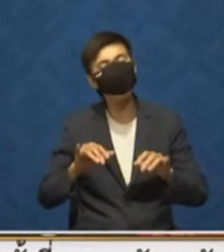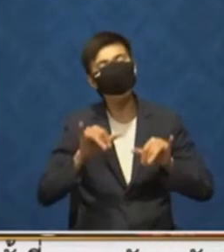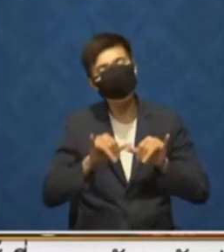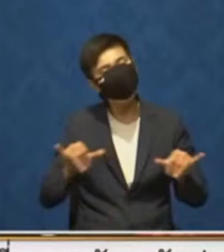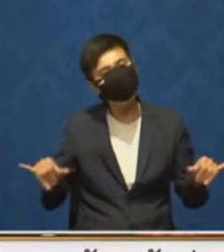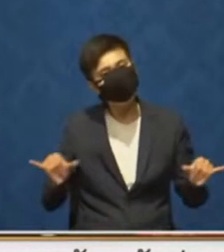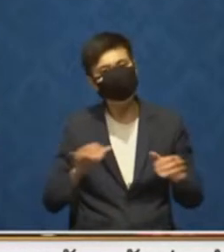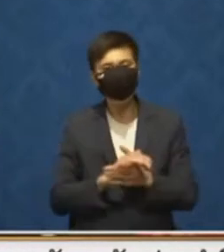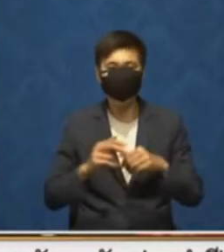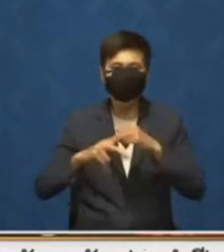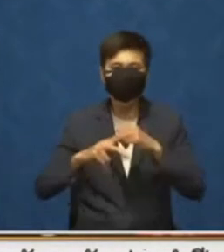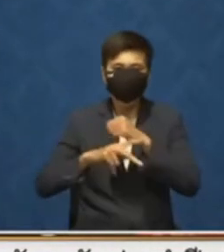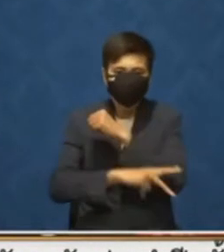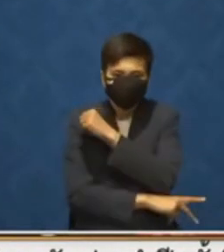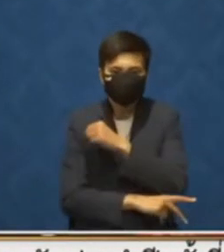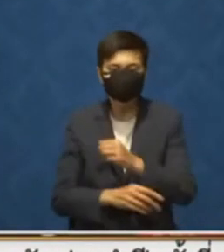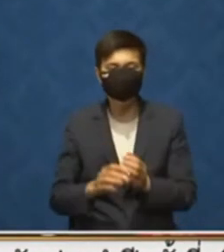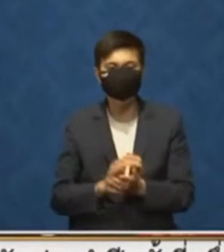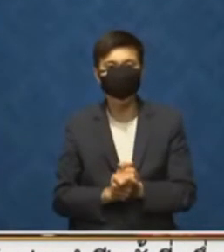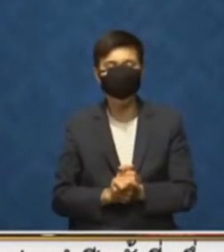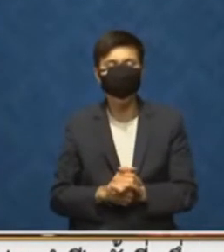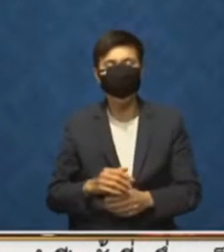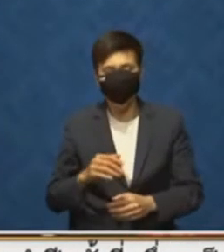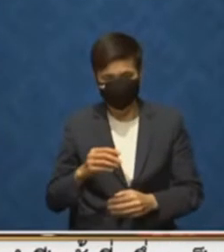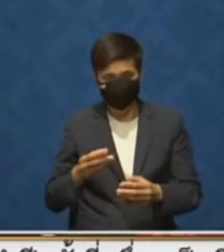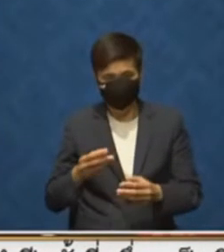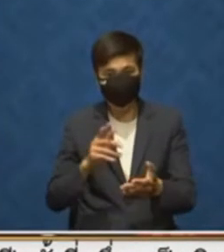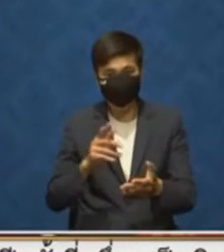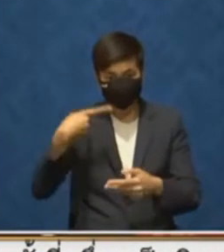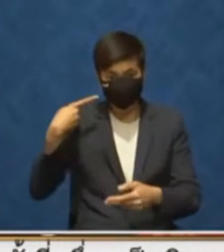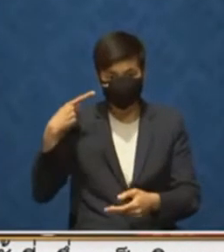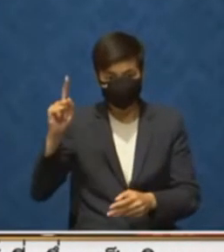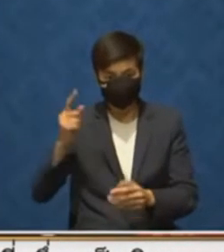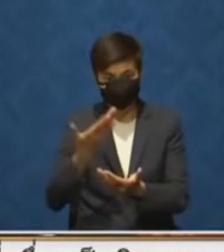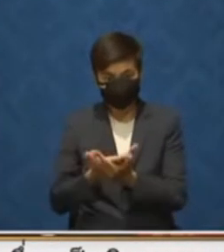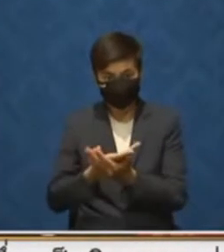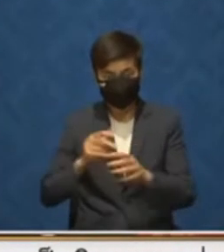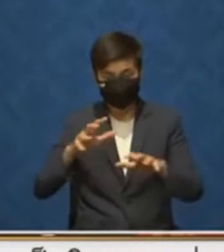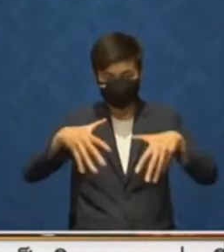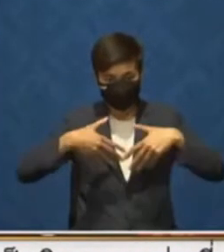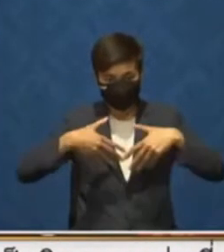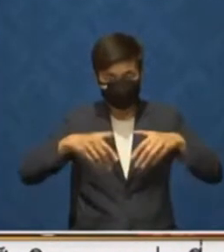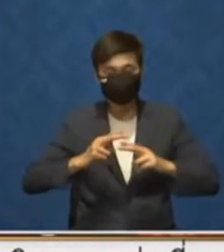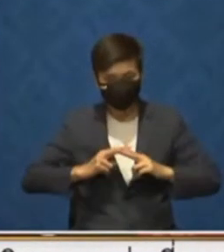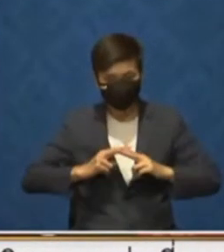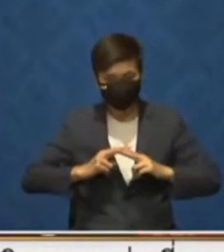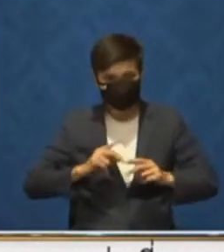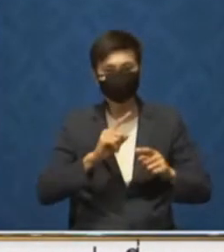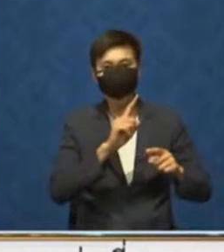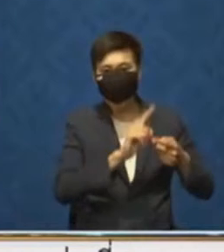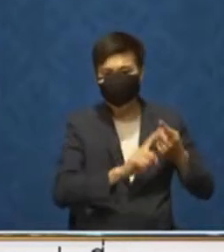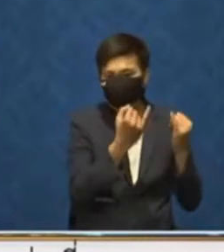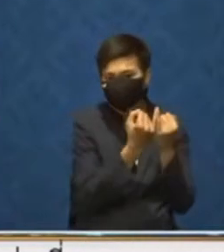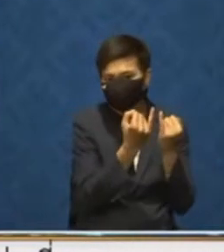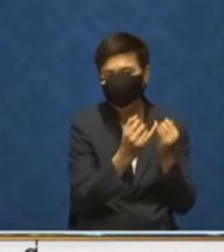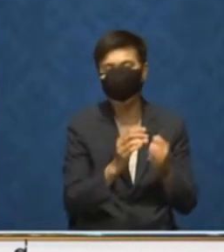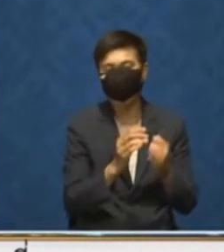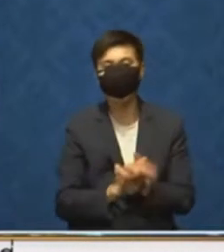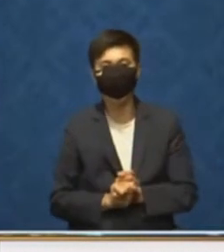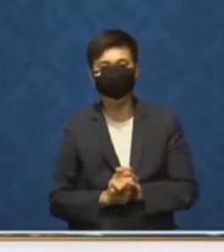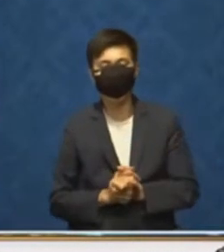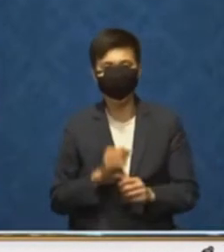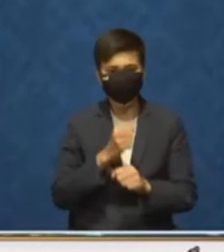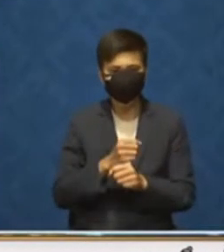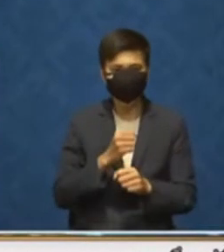การทุจริตเพื่อประโยชน์ให้แก่ตนเองและพวกพ้องเป็นต้นต่อที่ทำให้ปัญหาที่มีอยู่ซับซ้อนขยายวงกว้างรุน